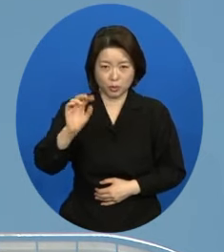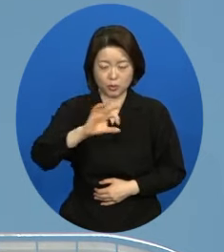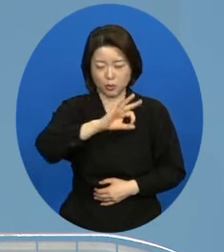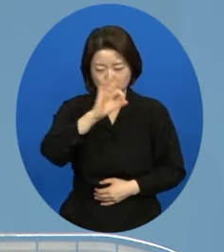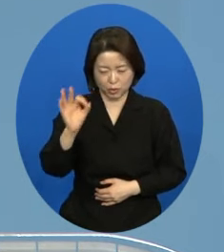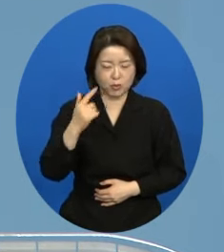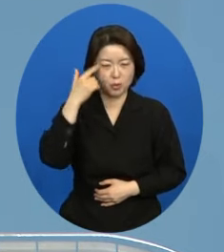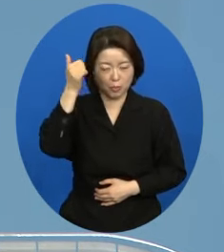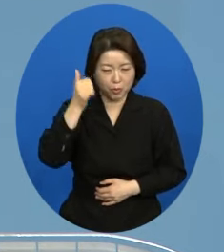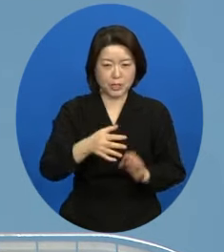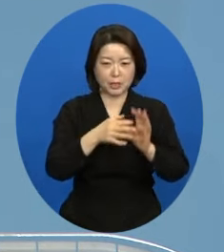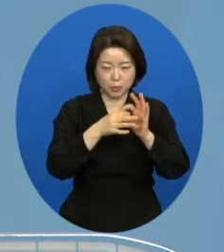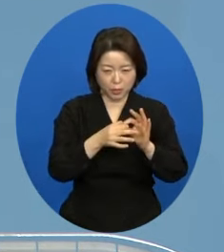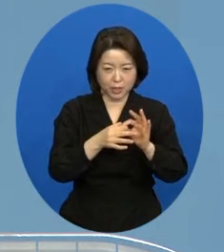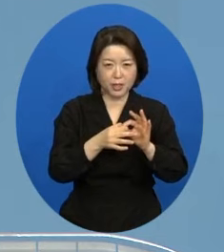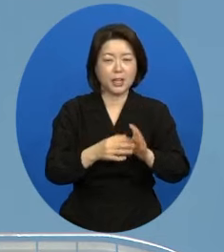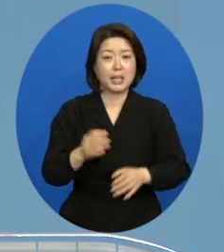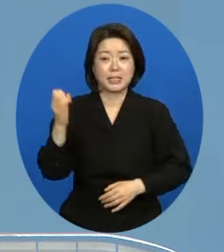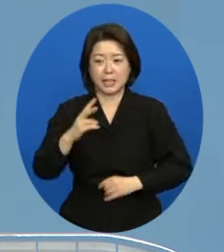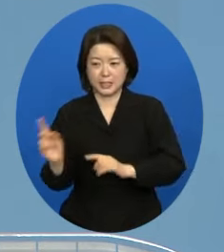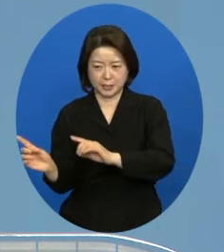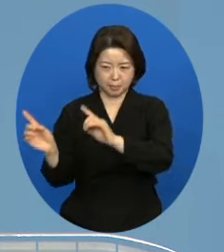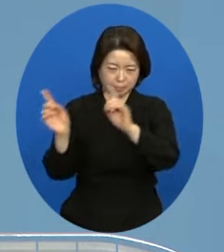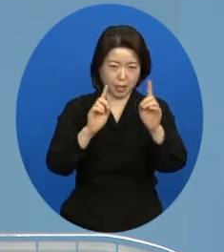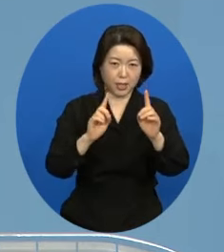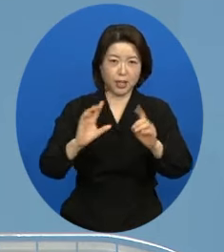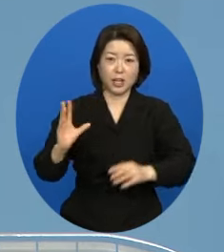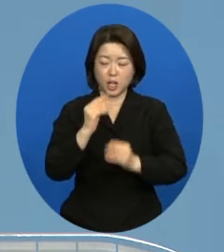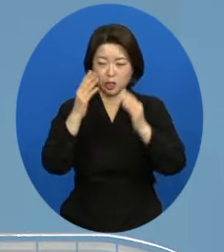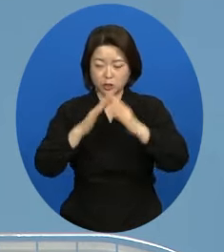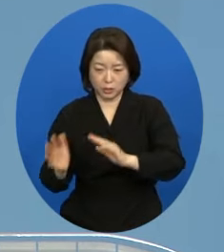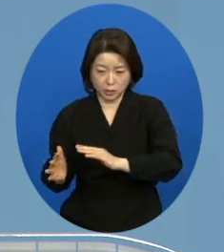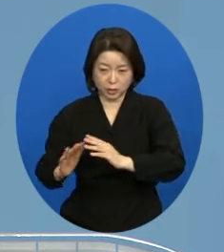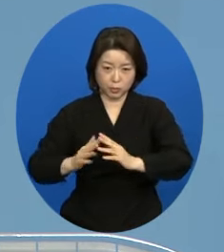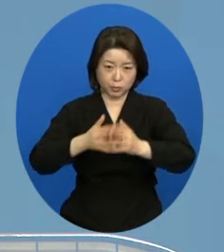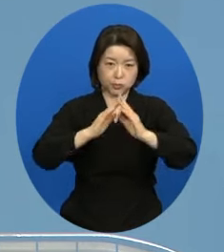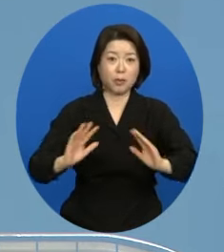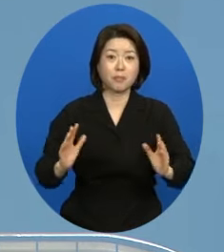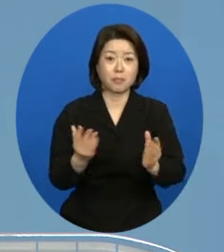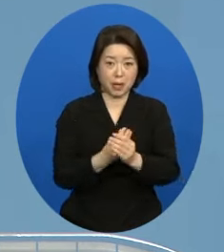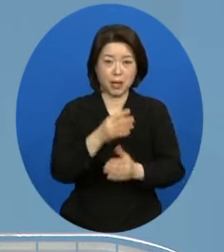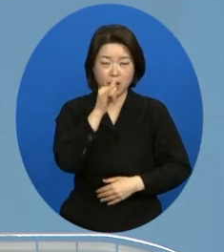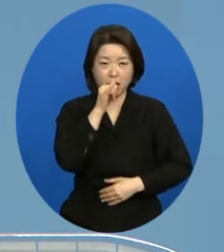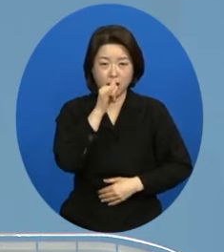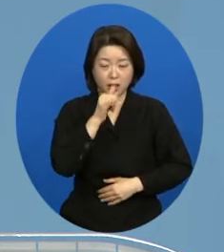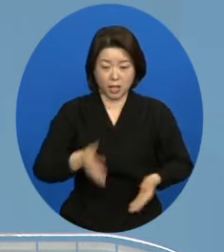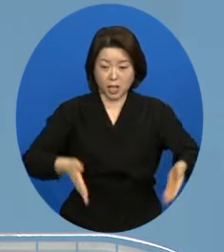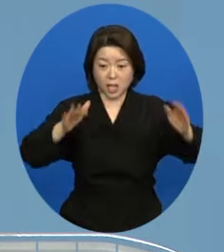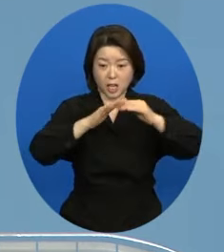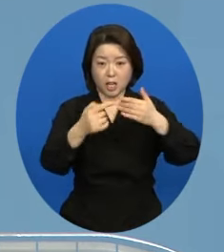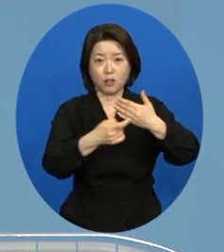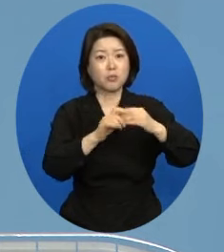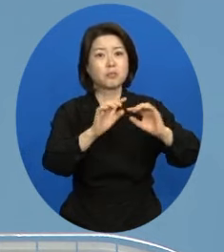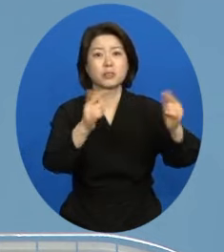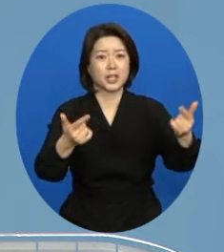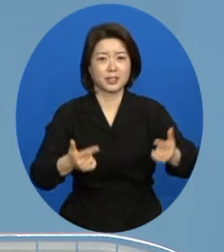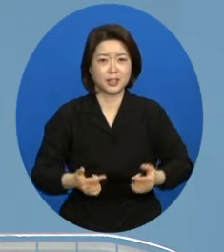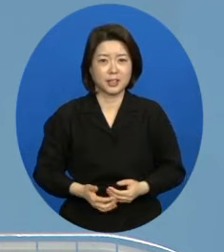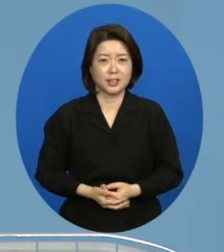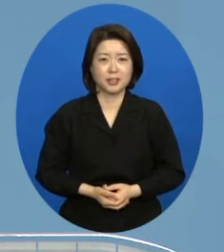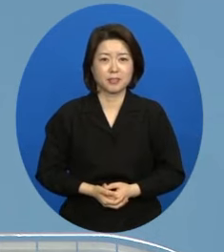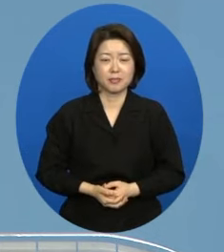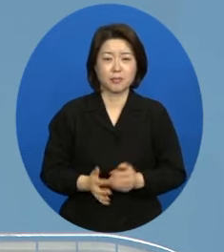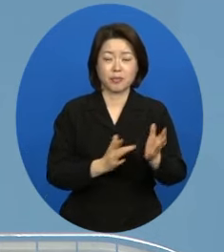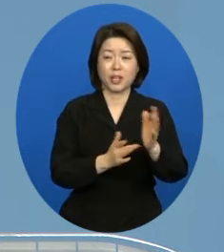다시 재건이 되어지고 성전 건축을 하고 더 중요한게 뭡니까 건물이 아니죠